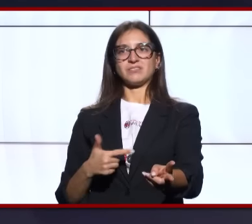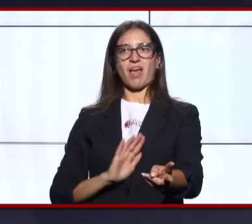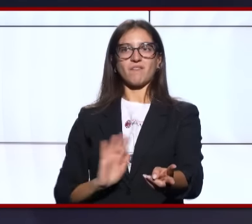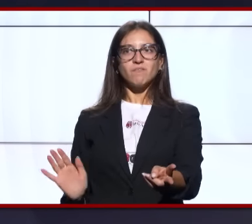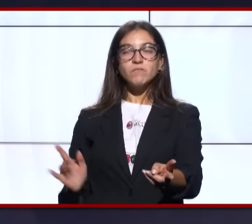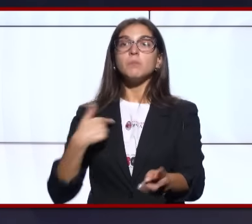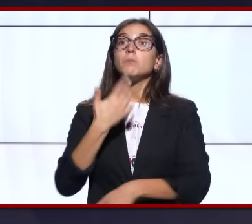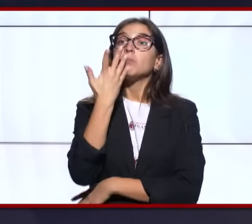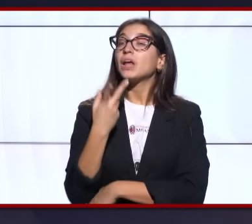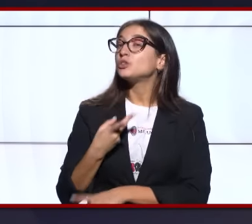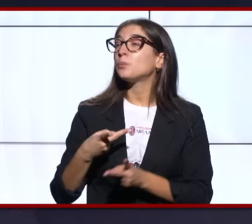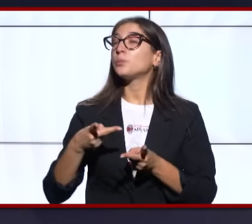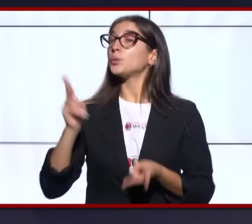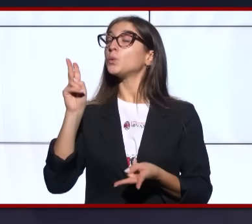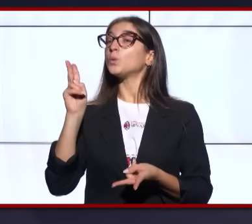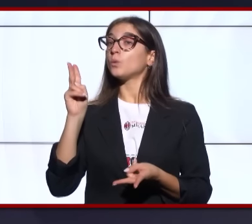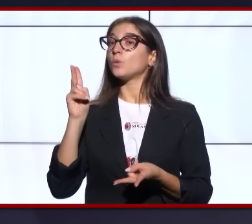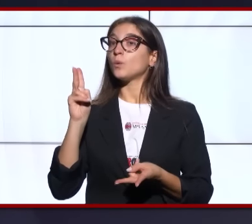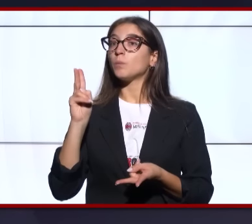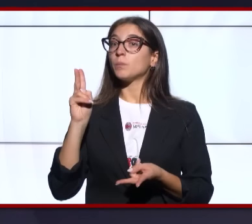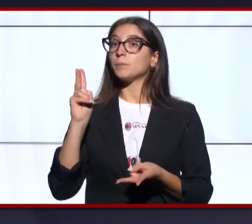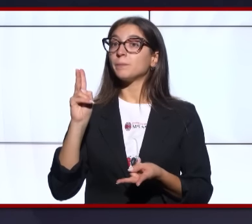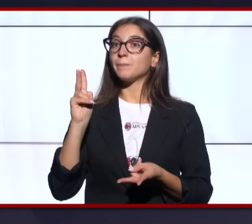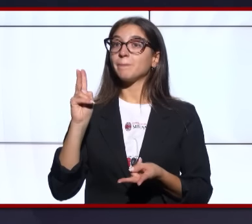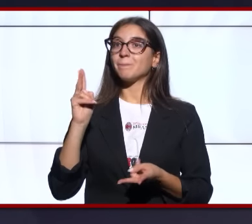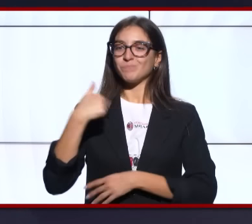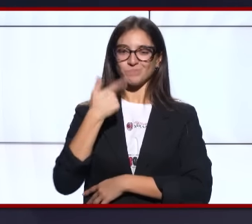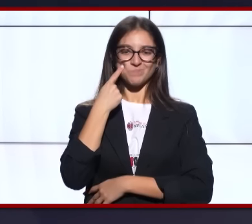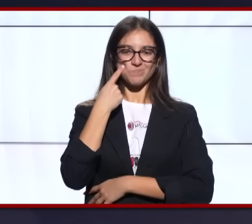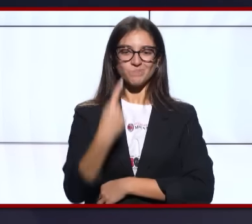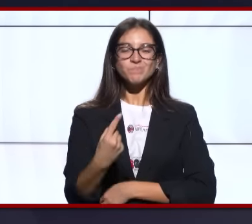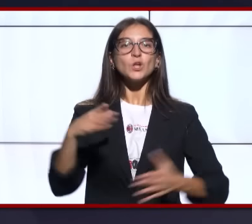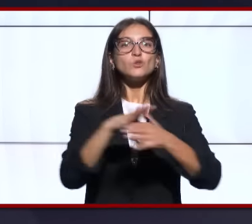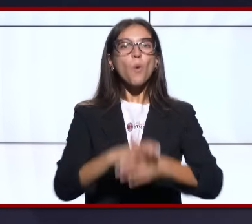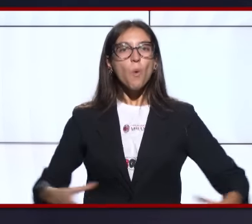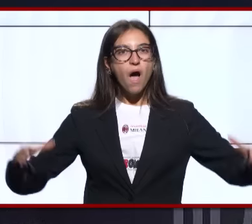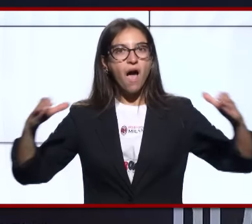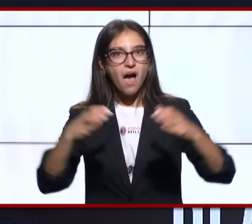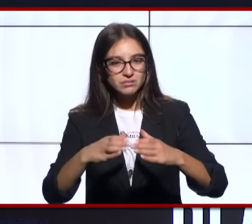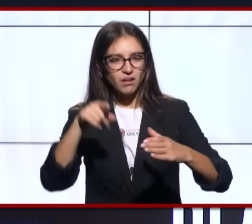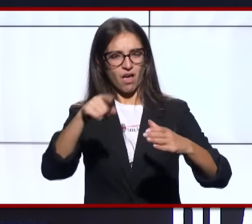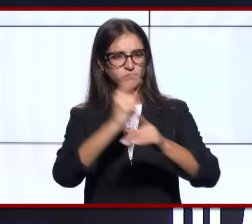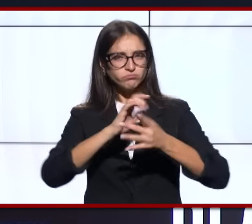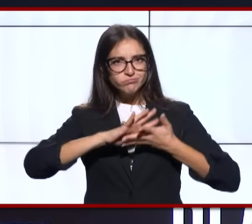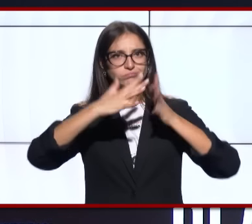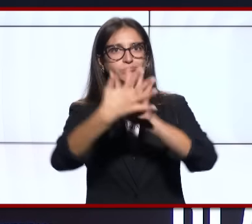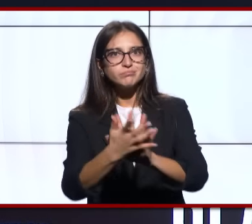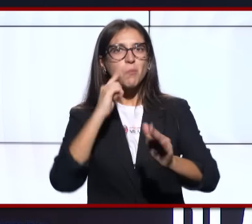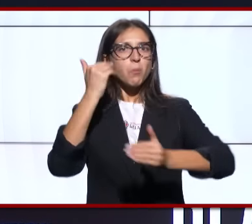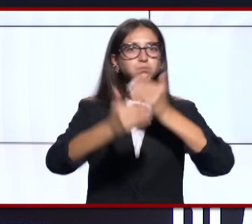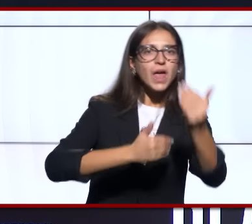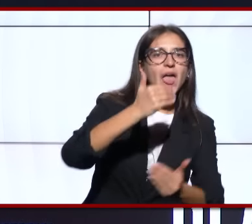che mi piace più è è vedere se la squadra sta in crescita se la squadra sta